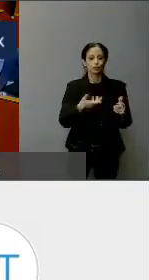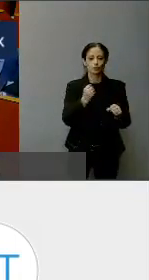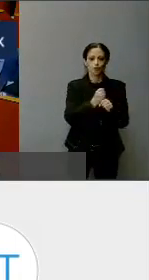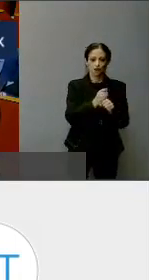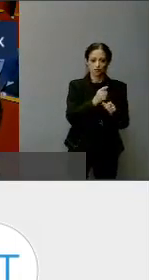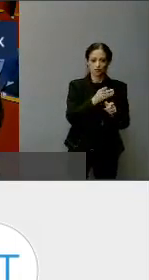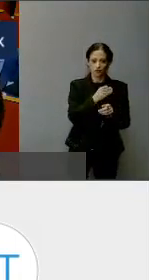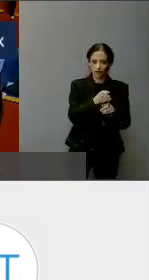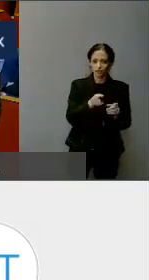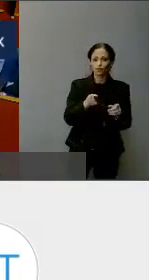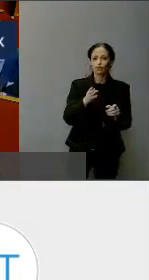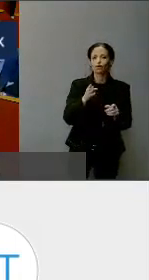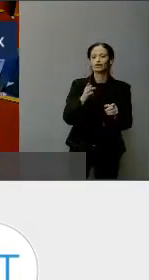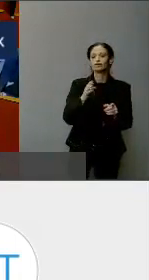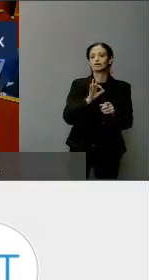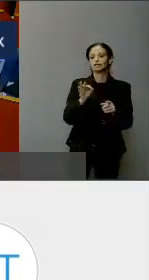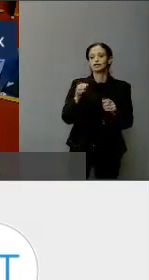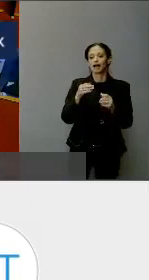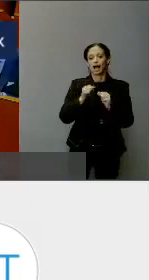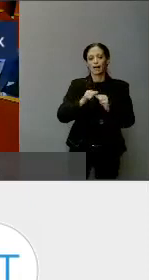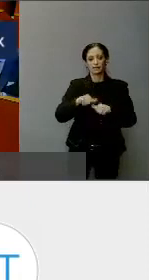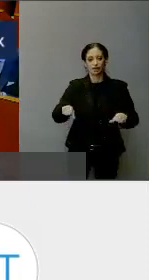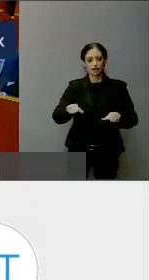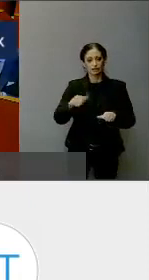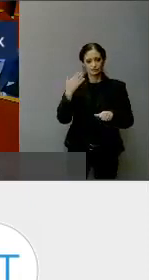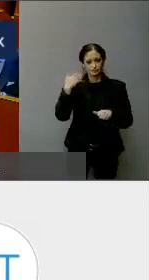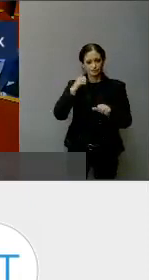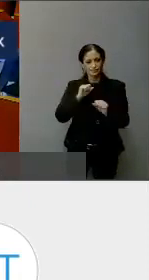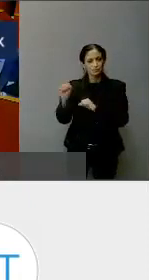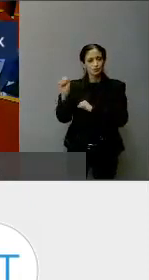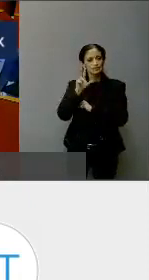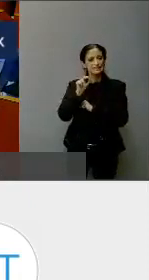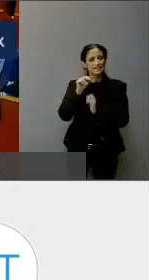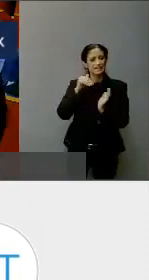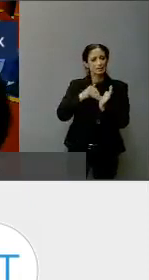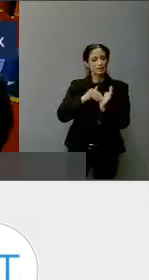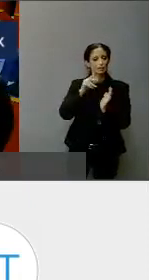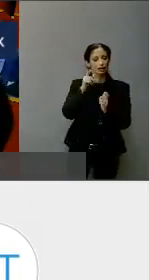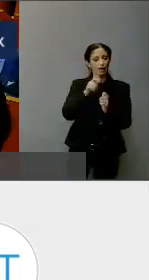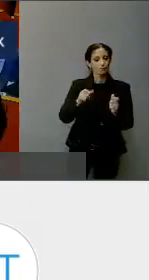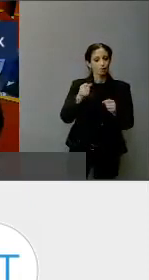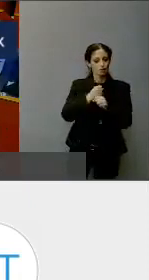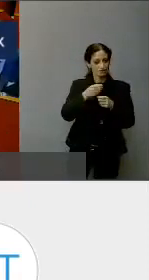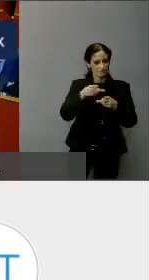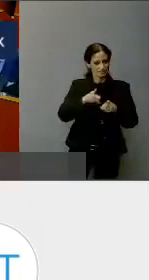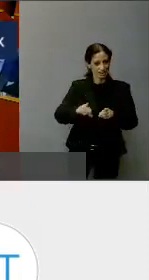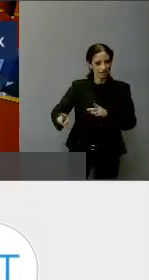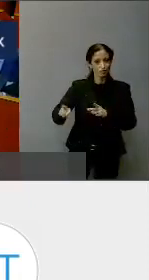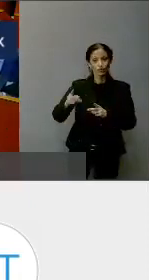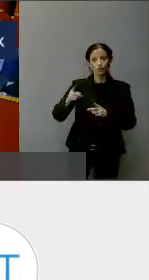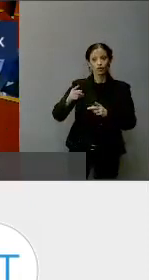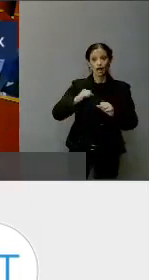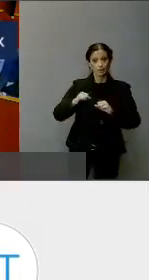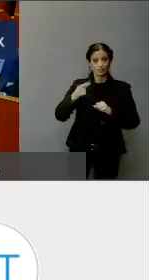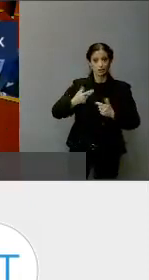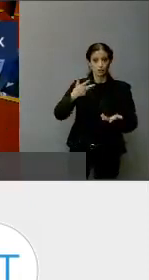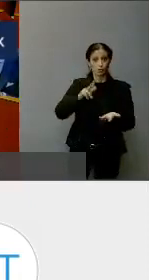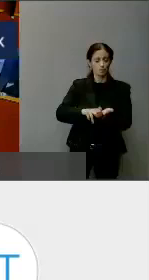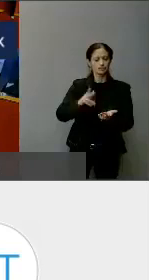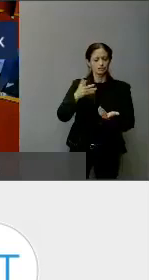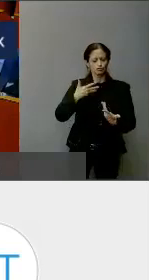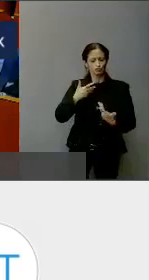famosi 30 mila posti di lavoro nel 2017 punto erano stati promessi da questa amministrazione